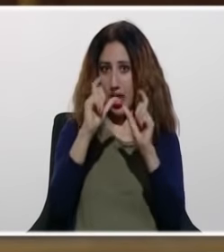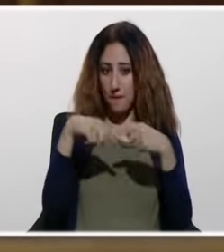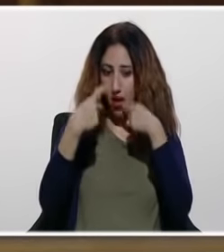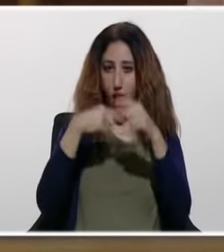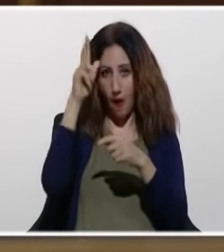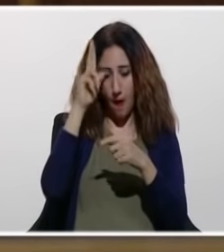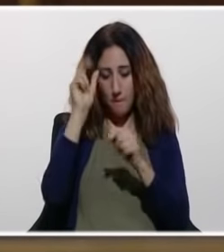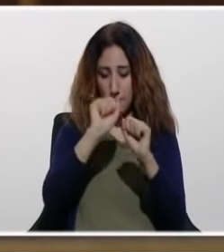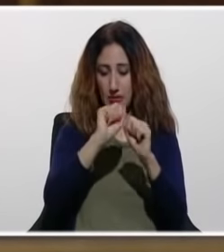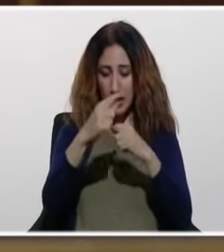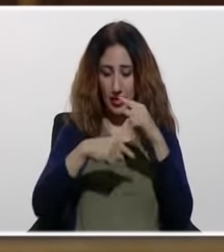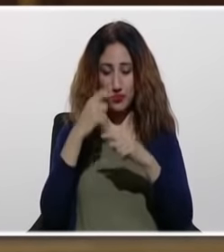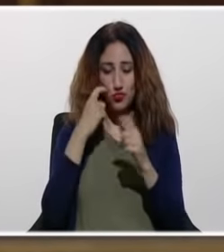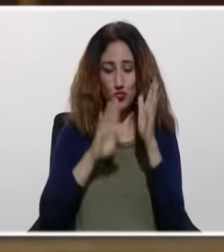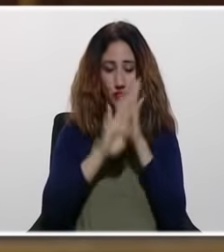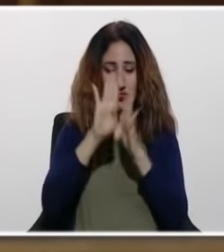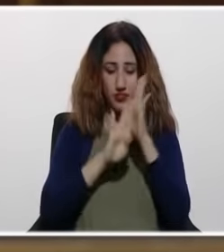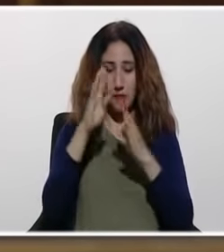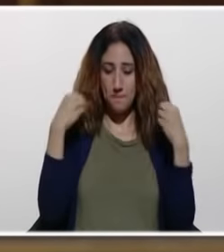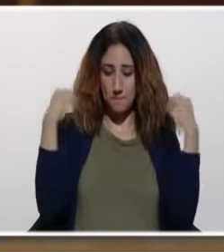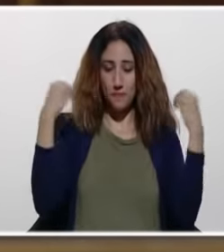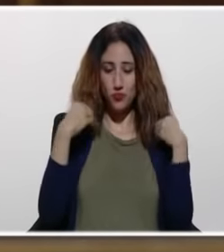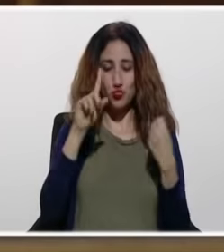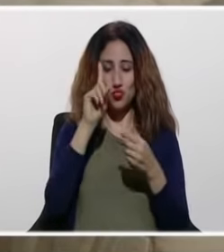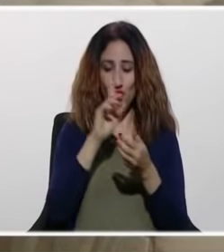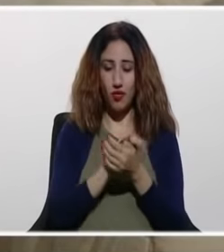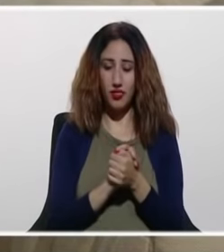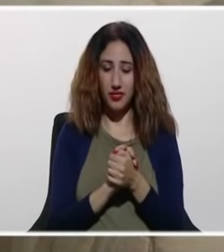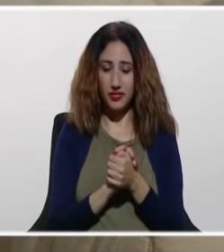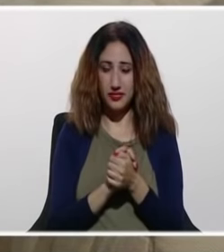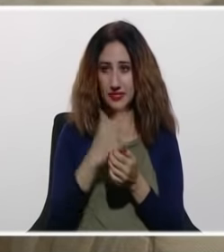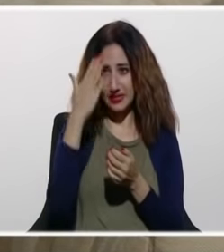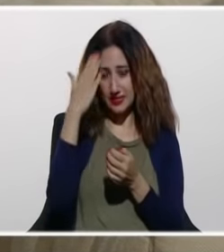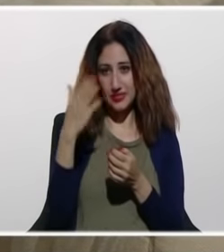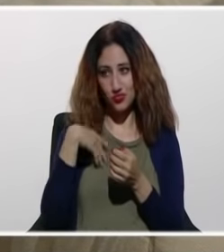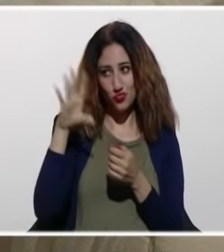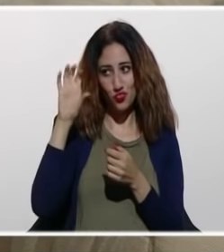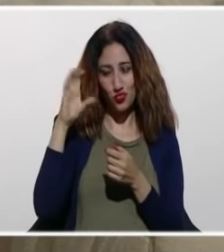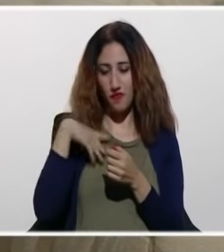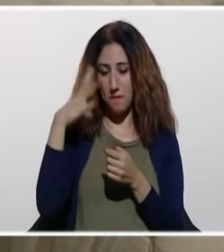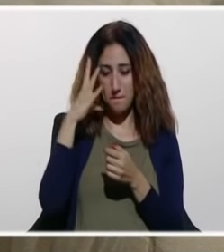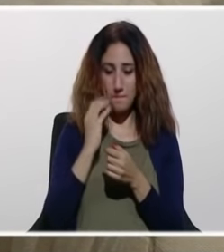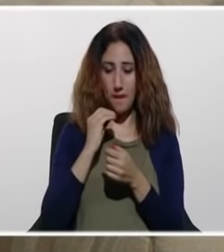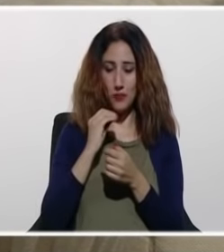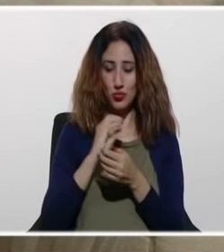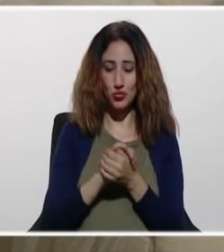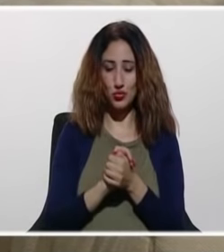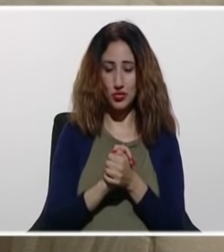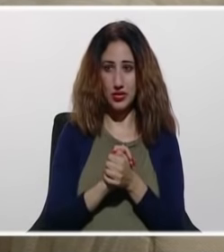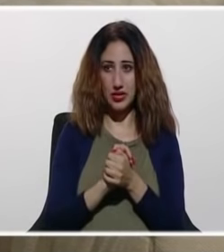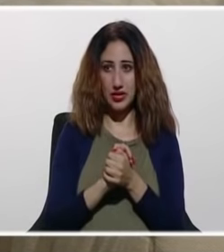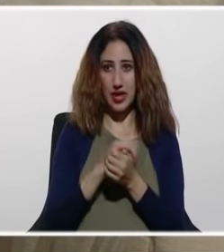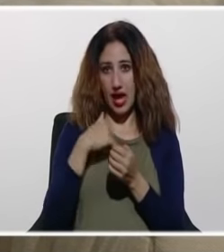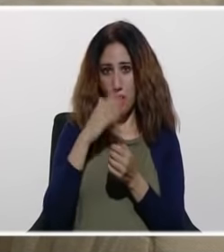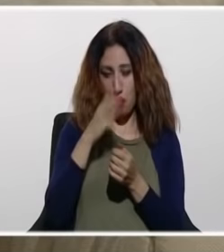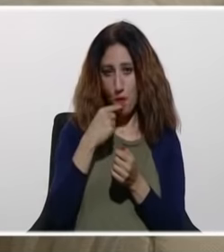ونشوف انجازات اخرى رياضية تحققيها ان شاء الله باذن الله. الله يكرمك يا دكتور، ده شرف ليا. وانا بس لو ينفع اقول